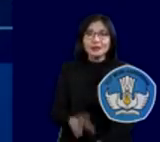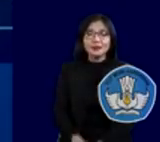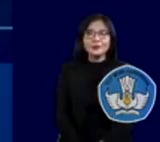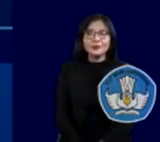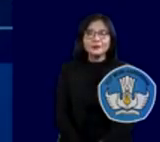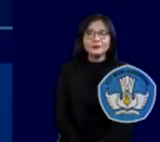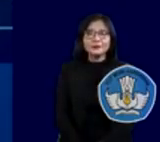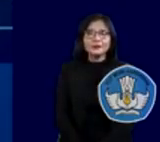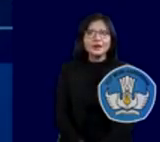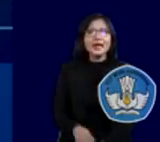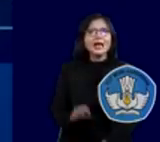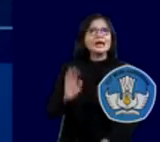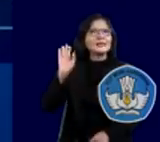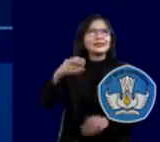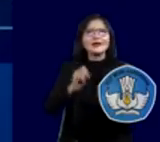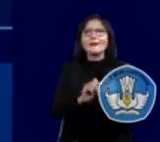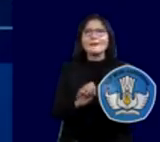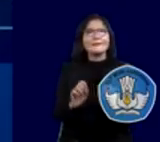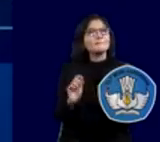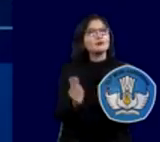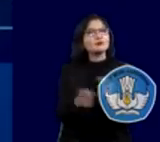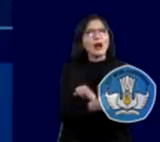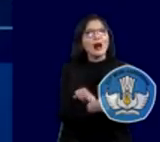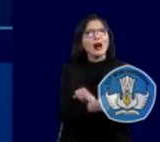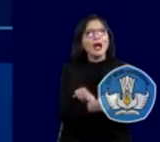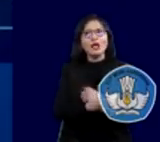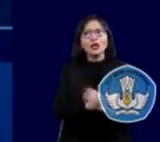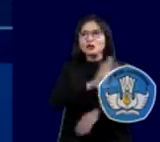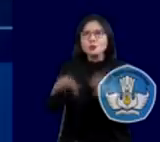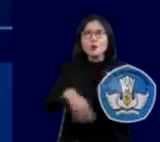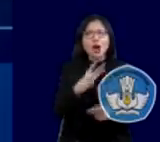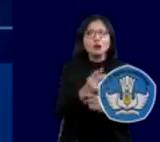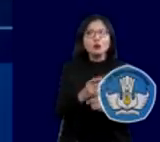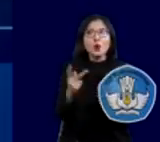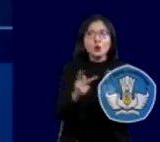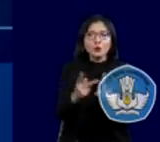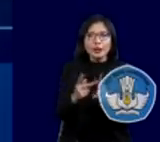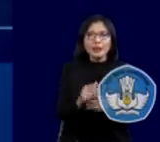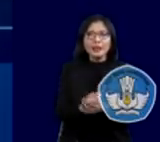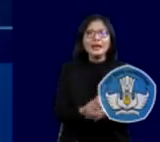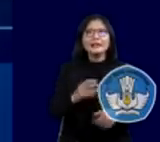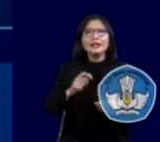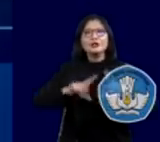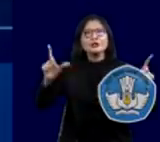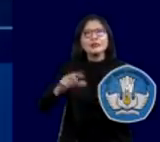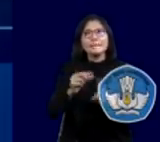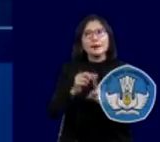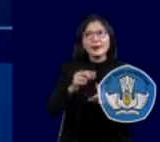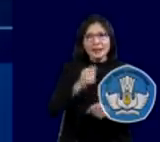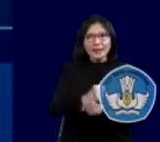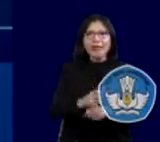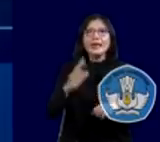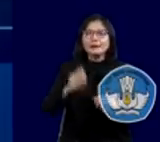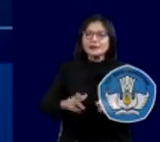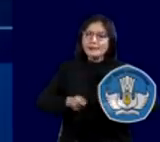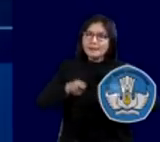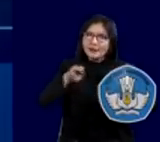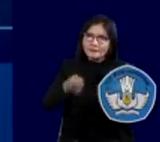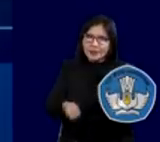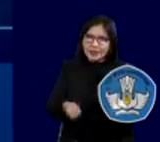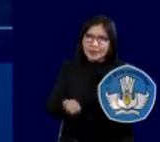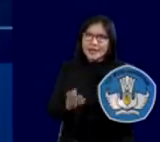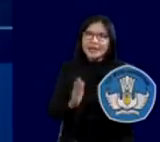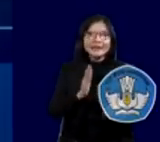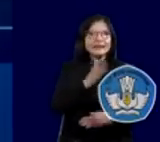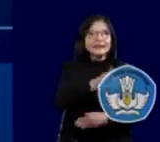2021, ini akan berubah. Semua guru honorer dan lulusan PPG bisa mendaftar dan mengikuti